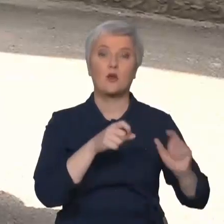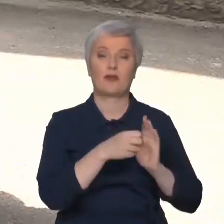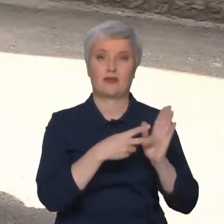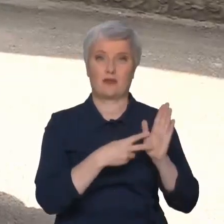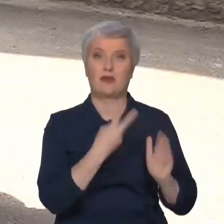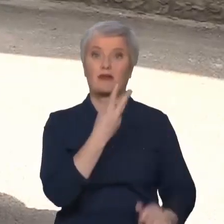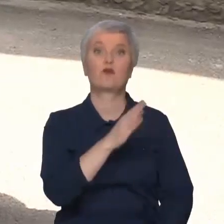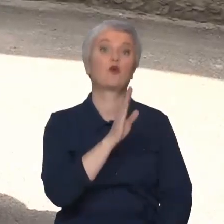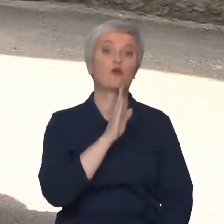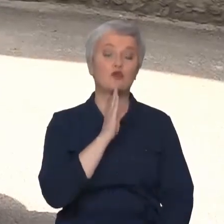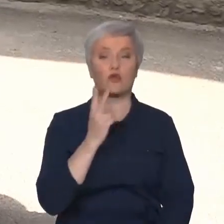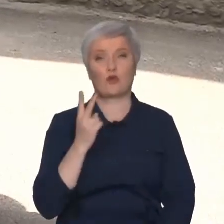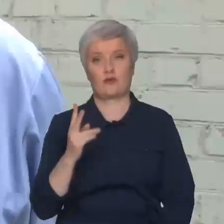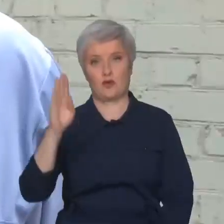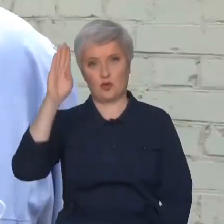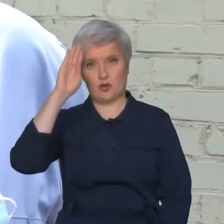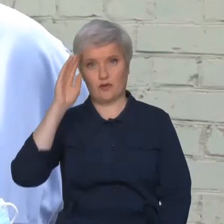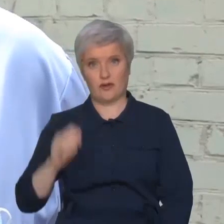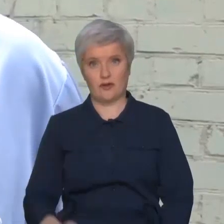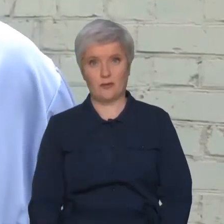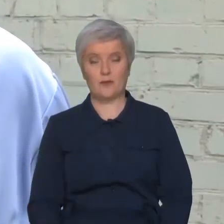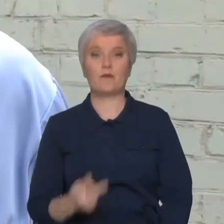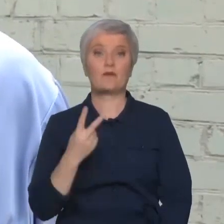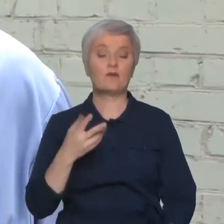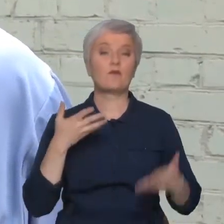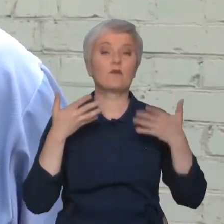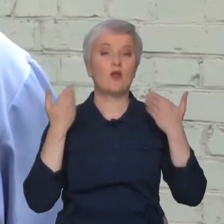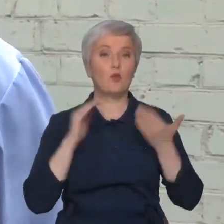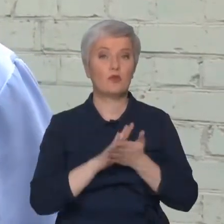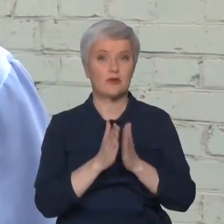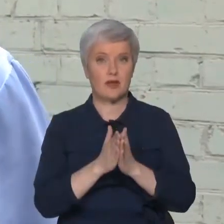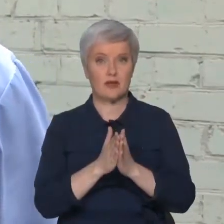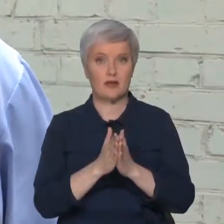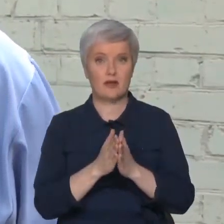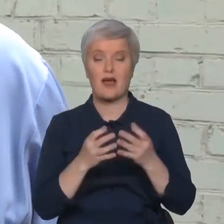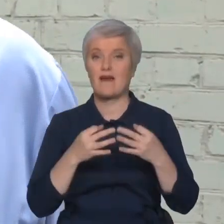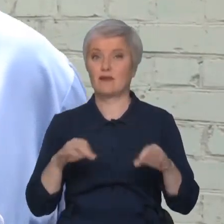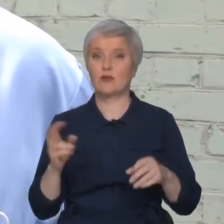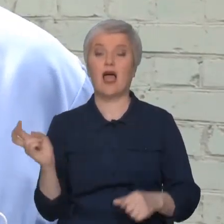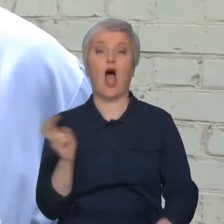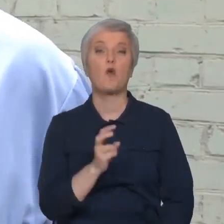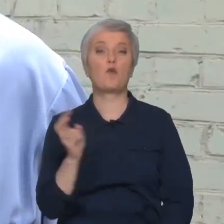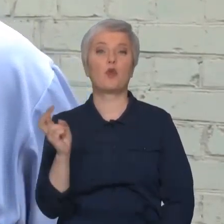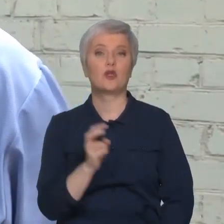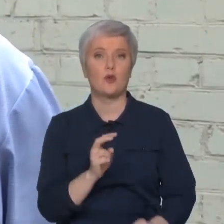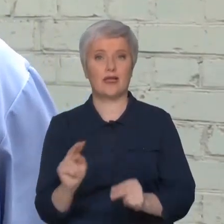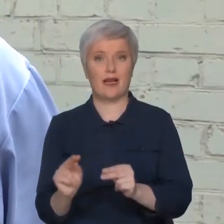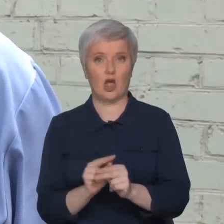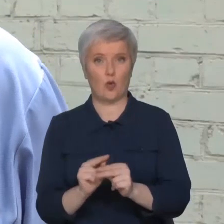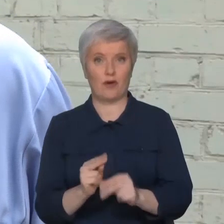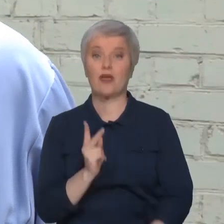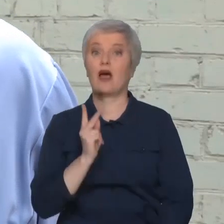них 2 жінок та 2 чоловіків. 2 в легкому стані відпущені на амбулаторне лікування і 2